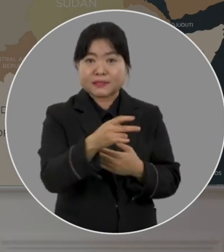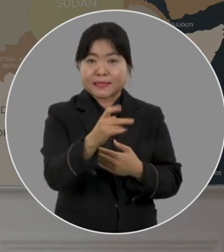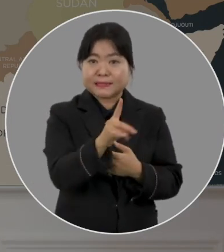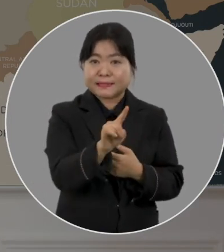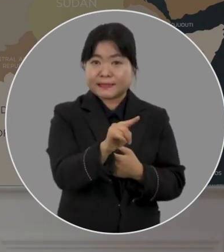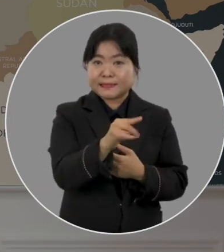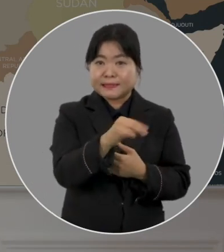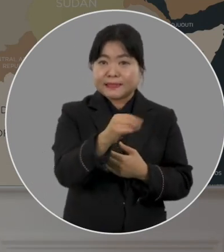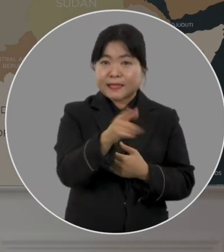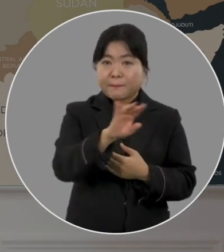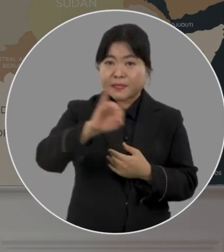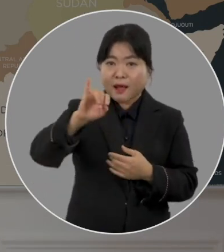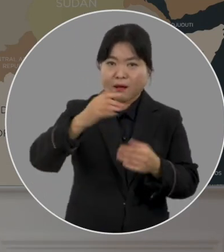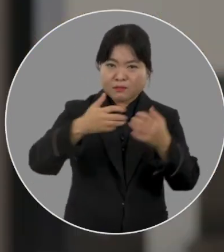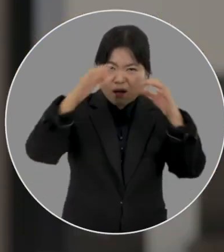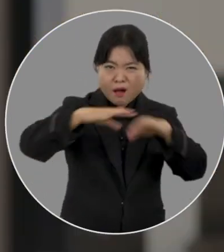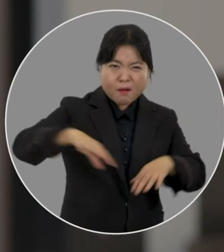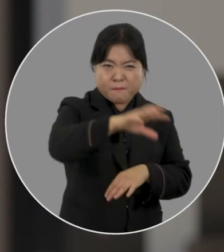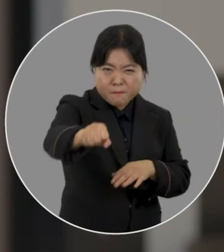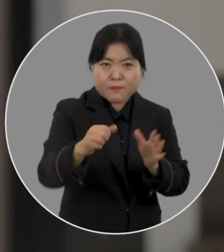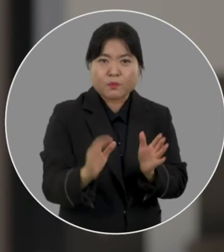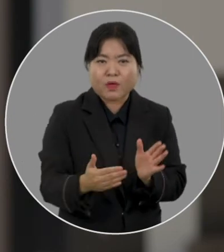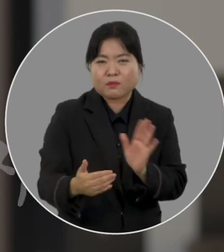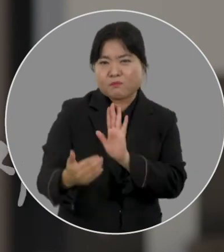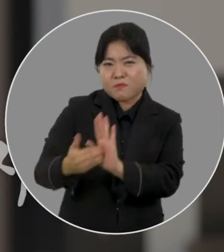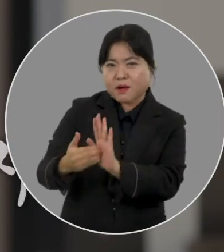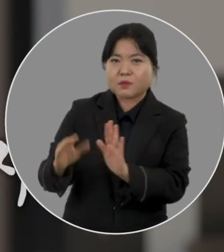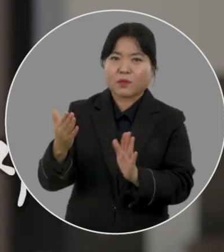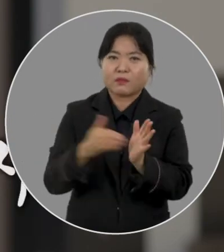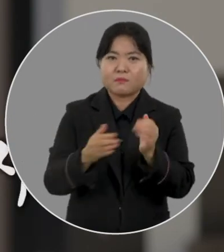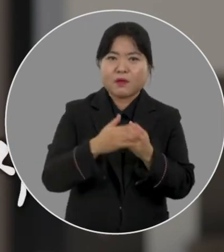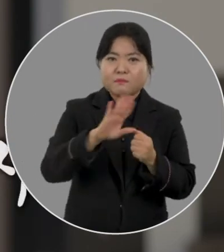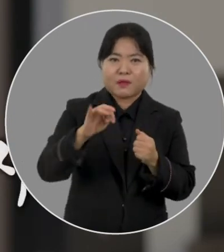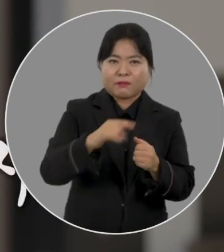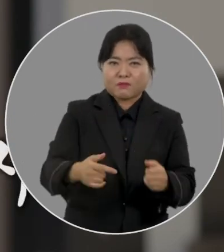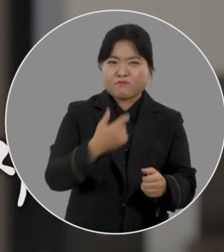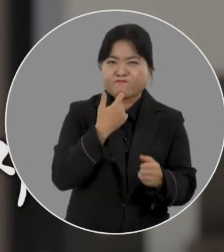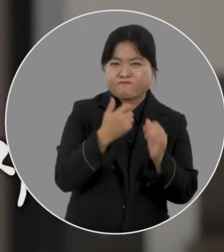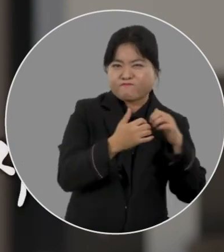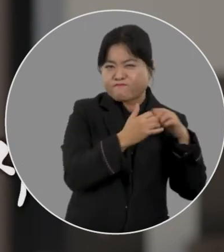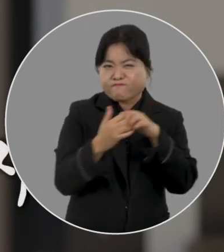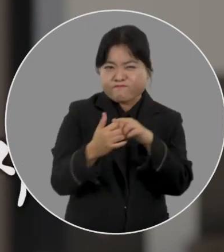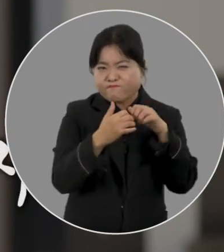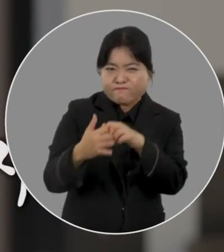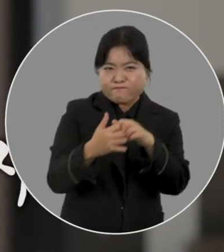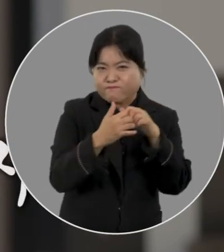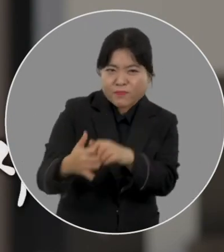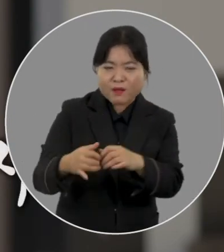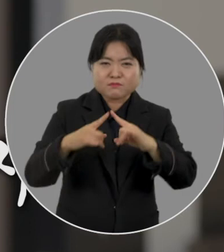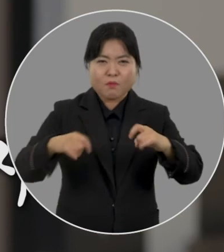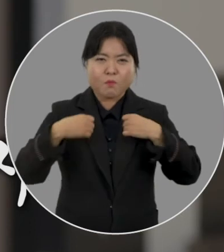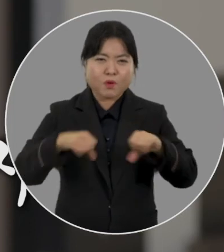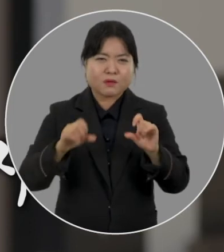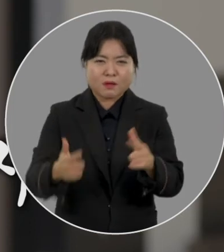이슬람 천국입니다. 막을 방법이 없습니다. 여기서도 비엔나에서는 결사항전하면서 끝까지 성을 포기하지